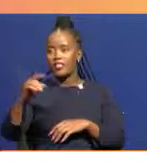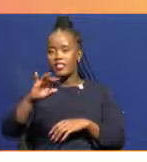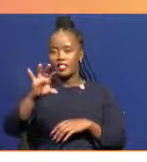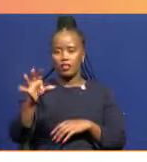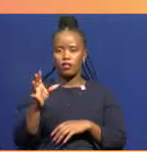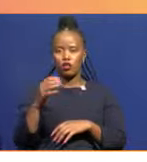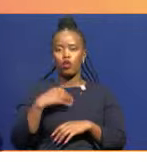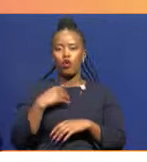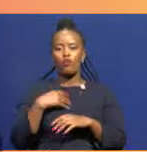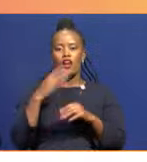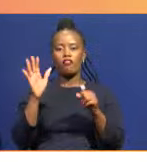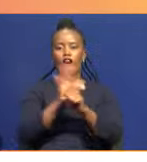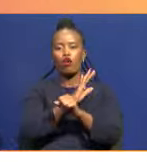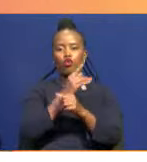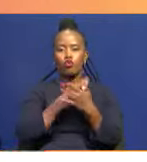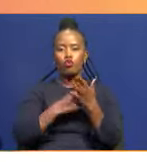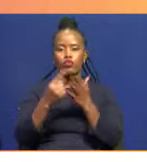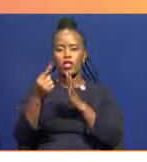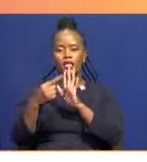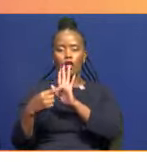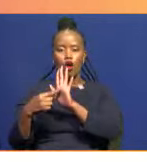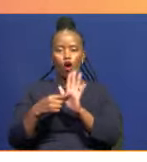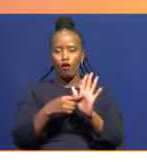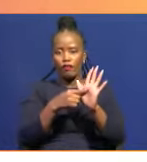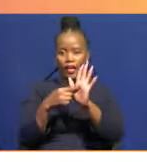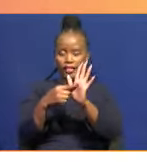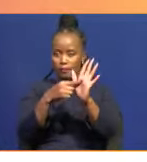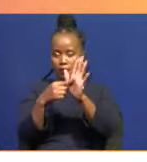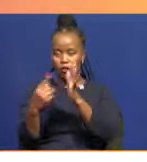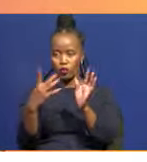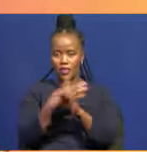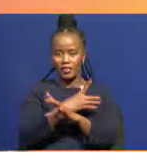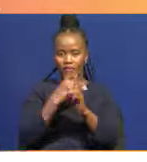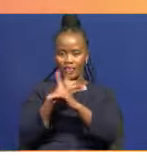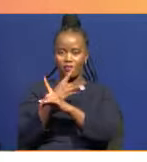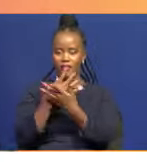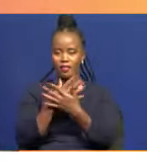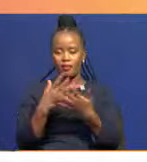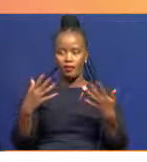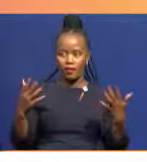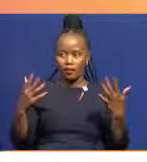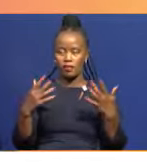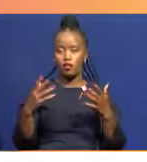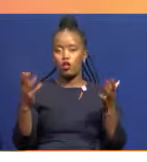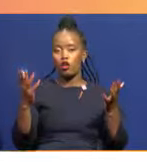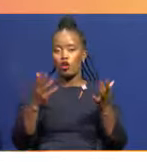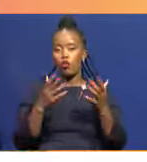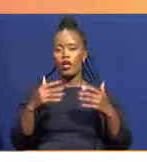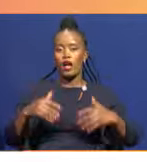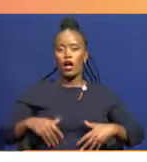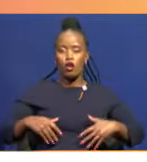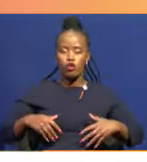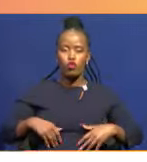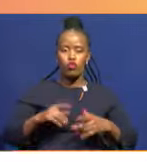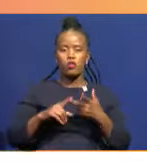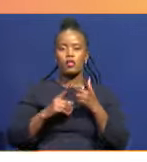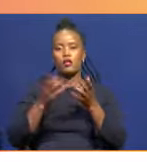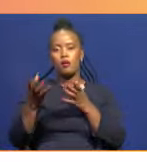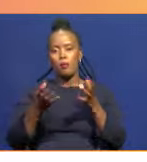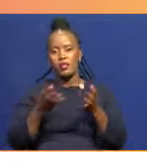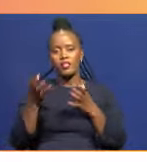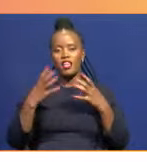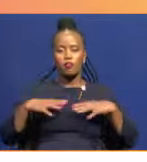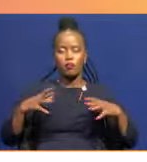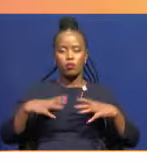kuanga na a whole week ya exhibition ama yale maonyesho yenye vijana wana biashara na wabunifu